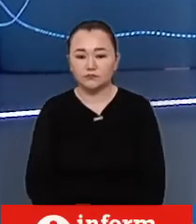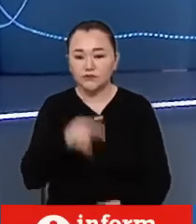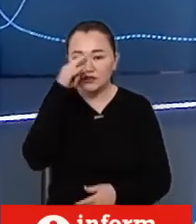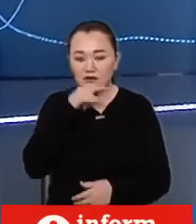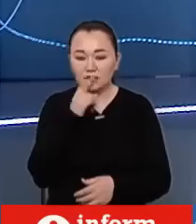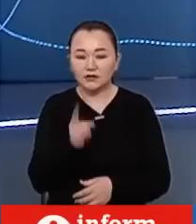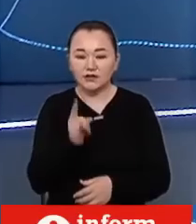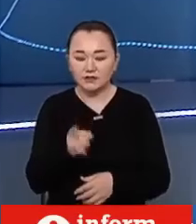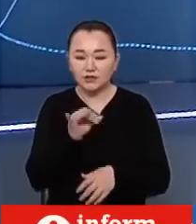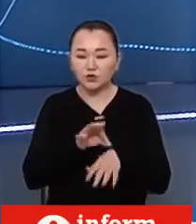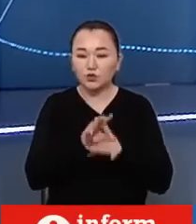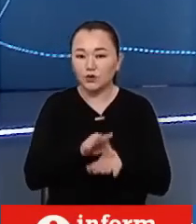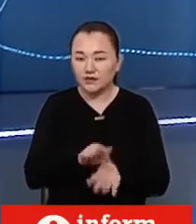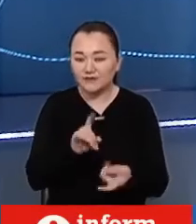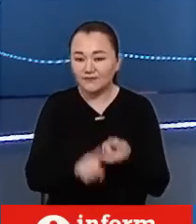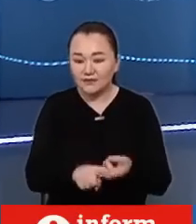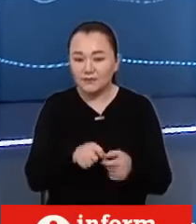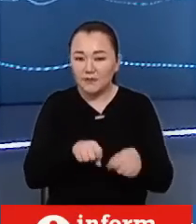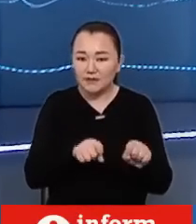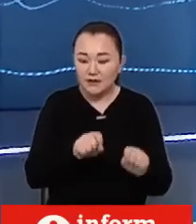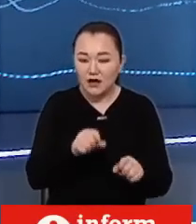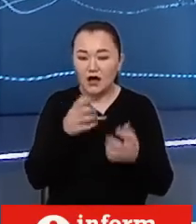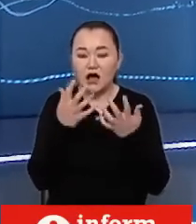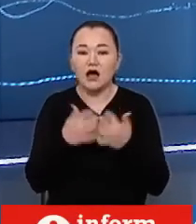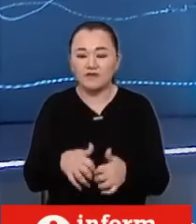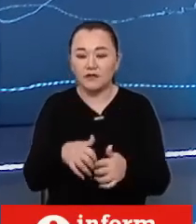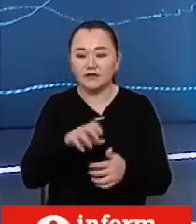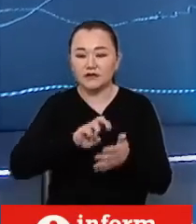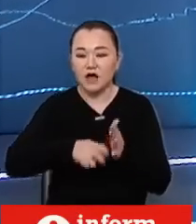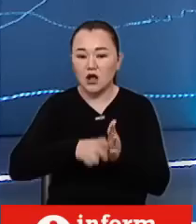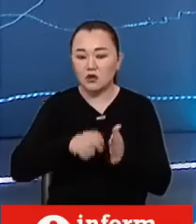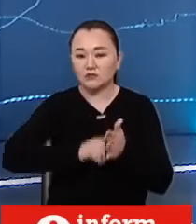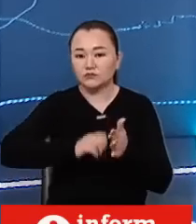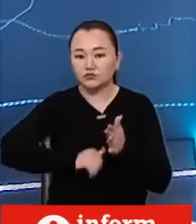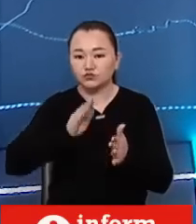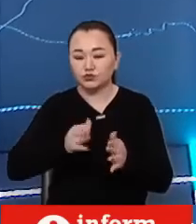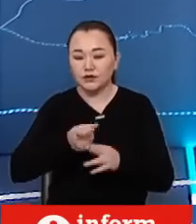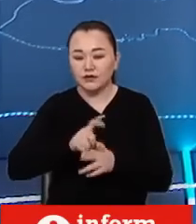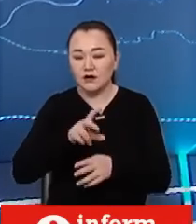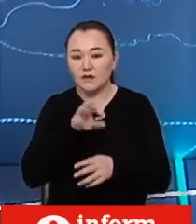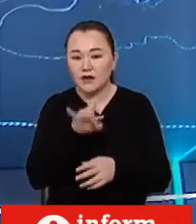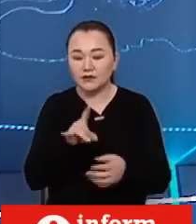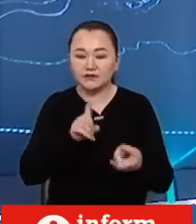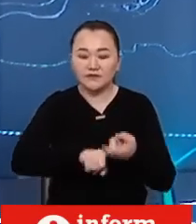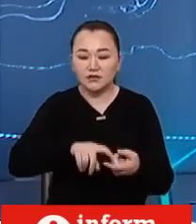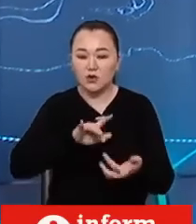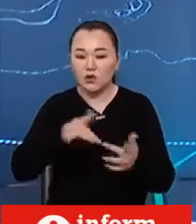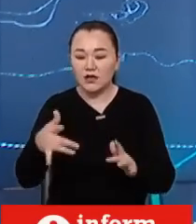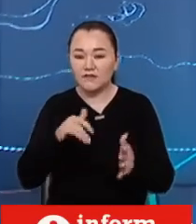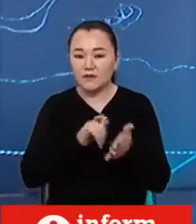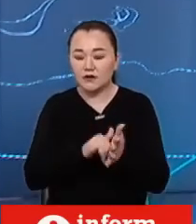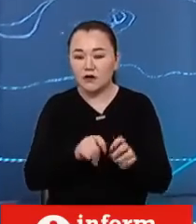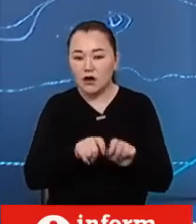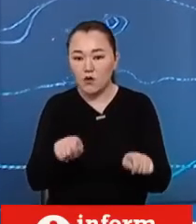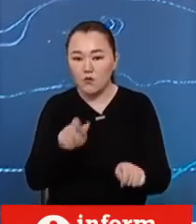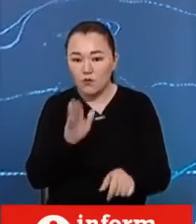Қазақстанда таксистер мен курьерлерден енді автоматты түрде салық алынып отырады. Ол үшін операторлармен бірлесіп онлайн платформа әзірленіп